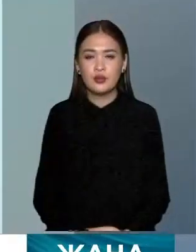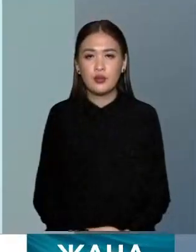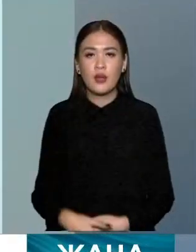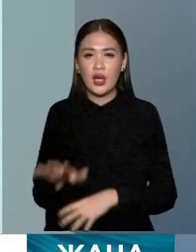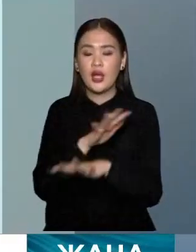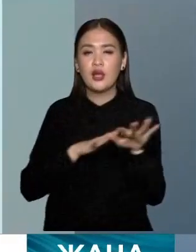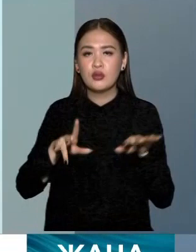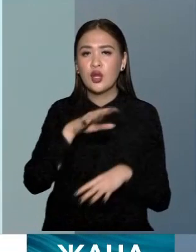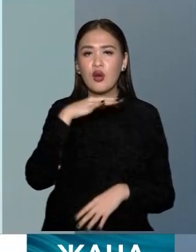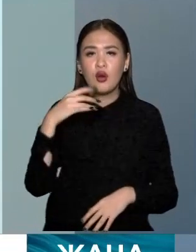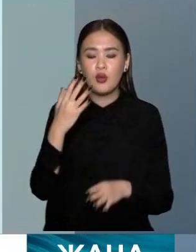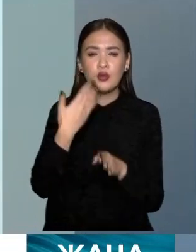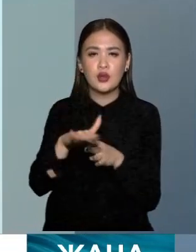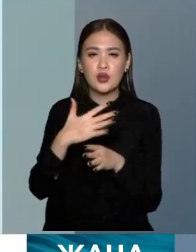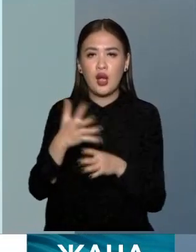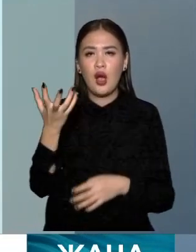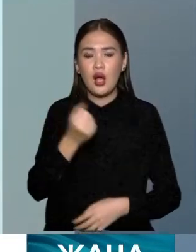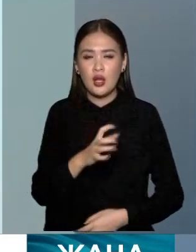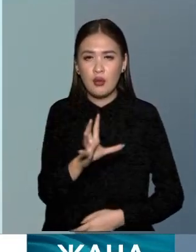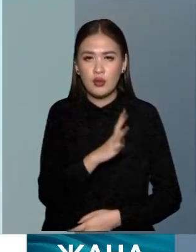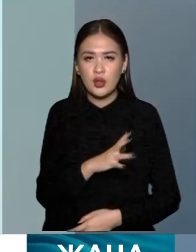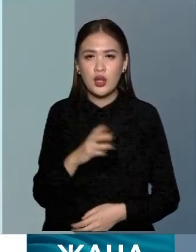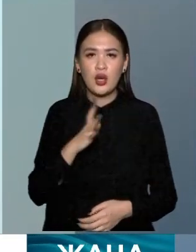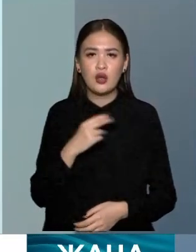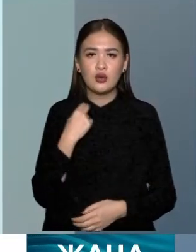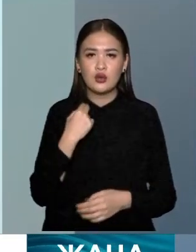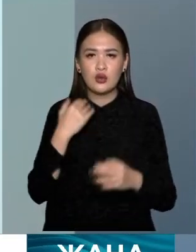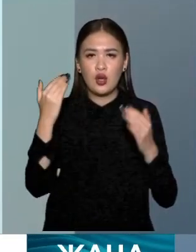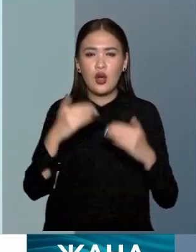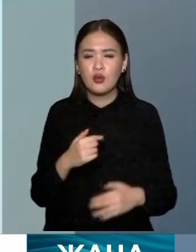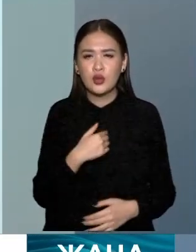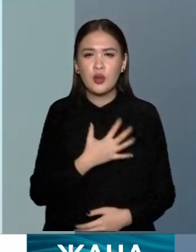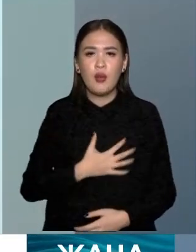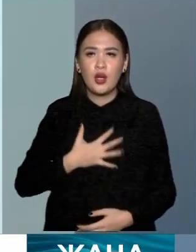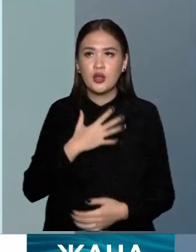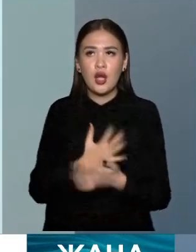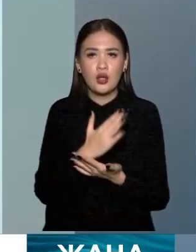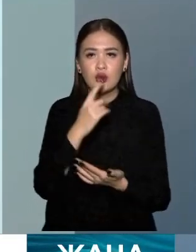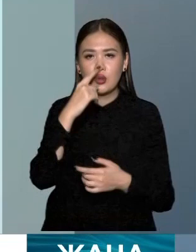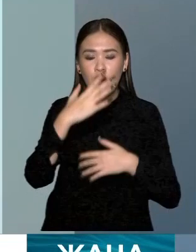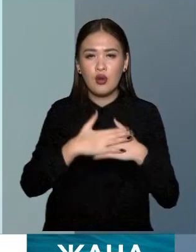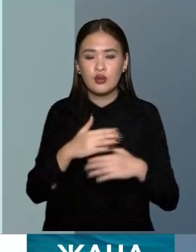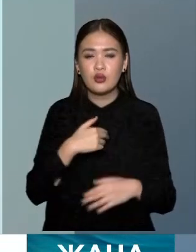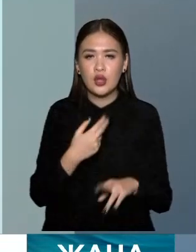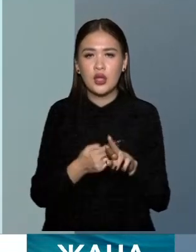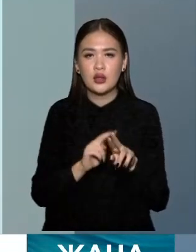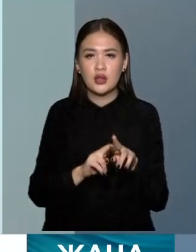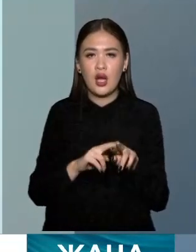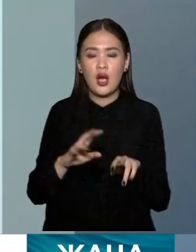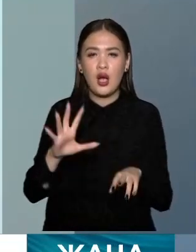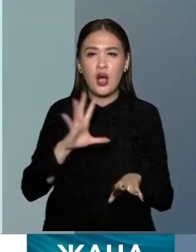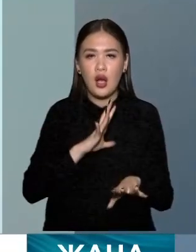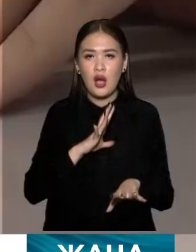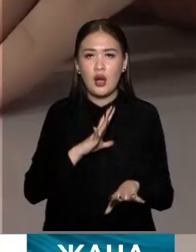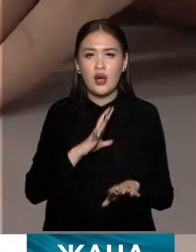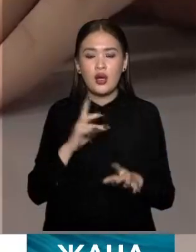Елімізде көп адам несие алып, қарызға батып жүр. Бұл мәселе мені де қатты толғандырады. Таяу арада мен осы мәселе бойынша ұсынысымды халыққа